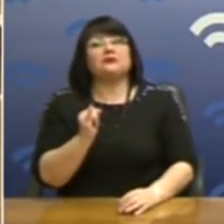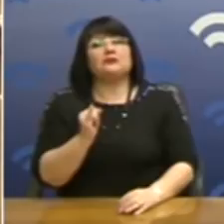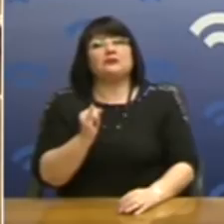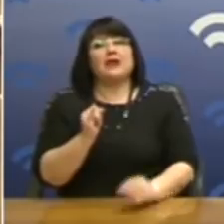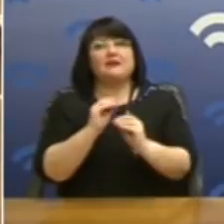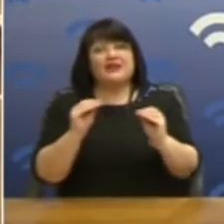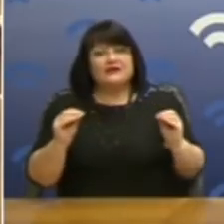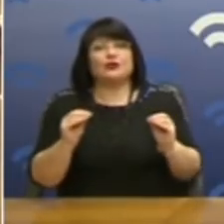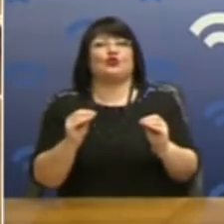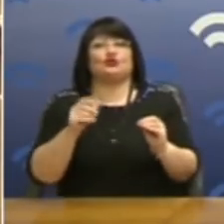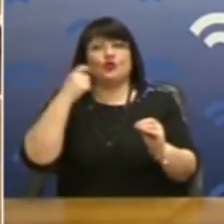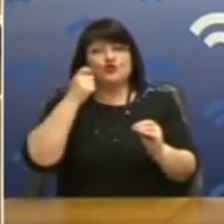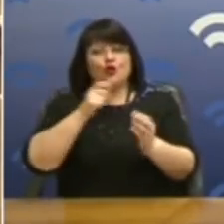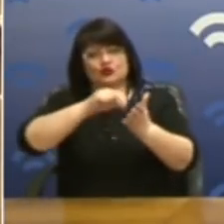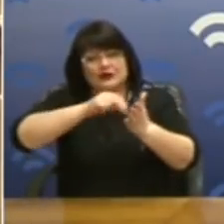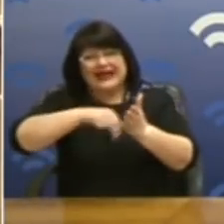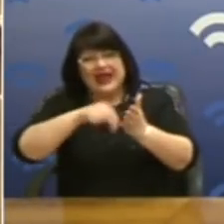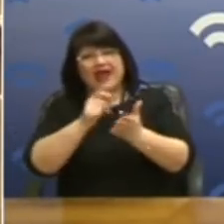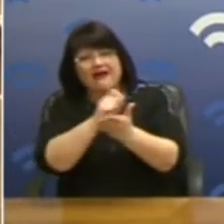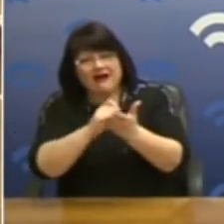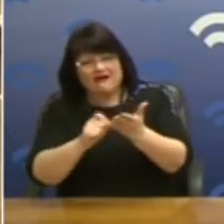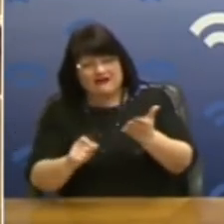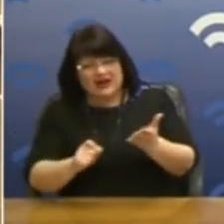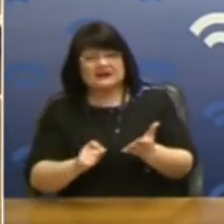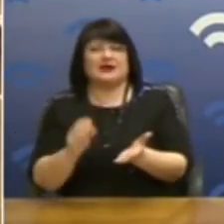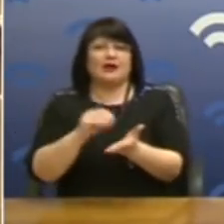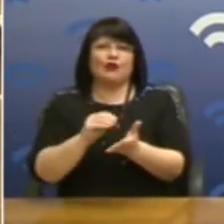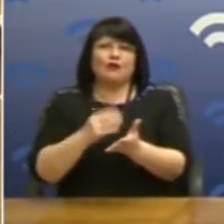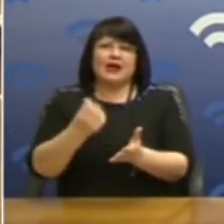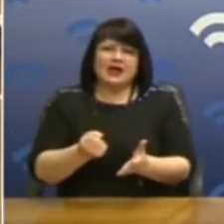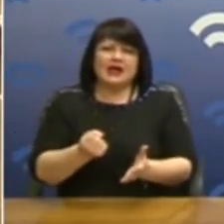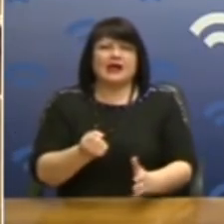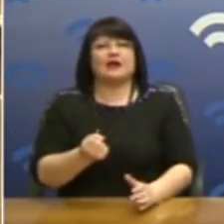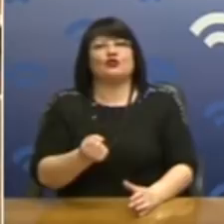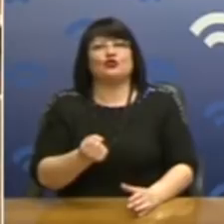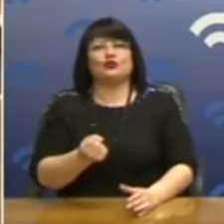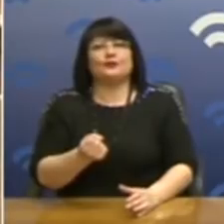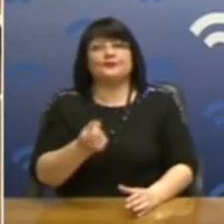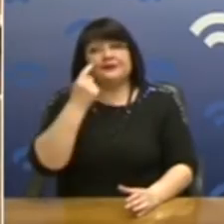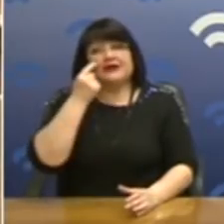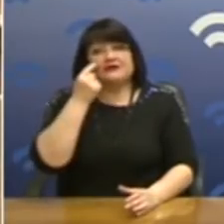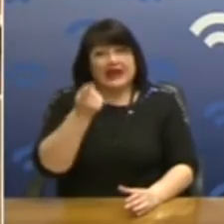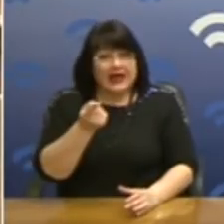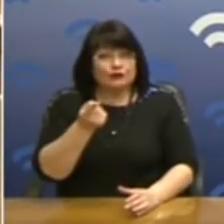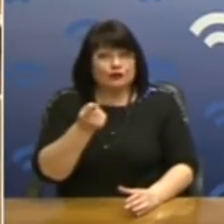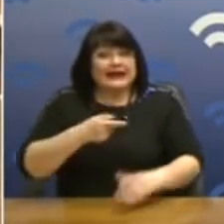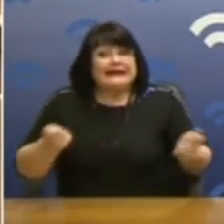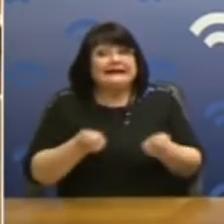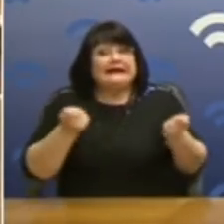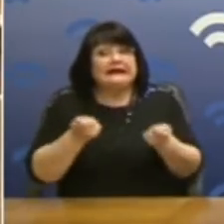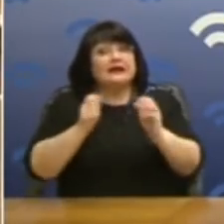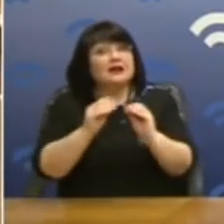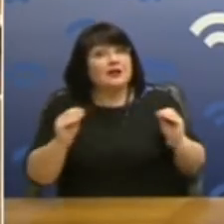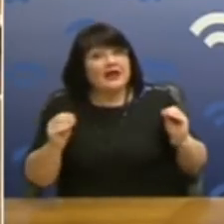και μαθητών. Γιατί ταυτόχρονα με όλα τα υπόλοιπα παρακολουθούμε στενά όσα συμβαίνουν στην